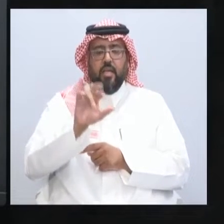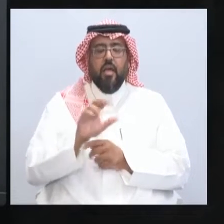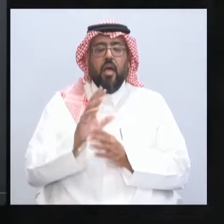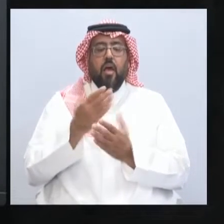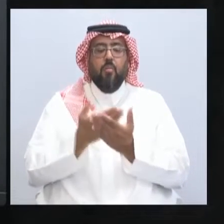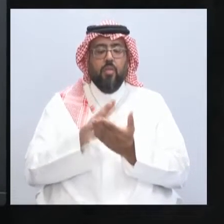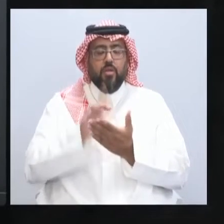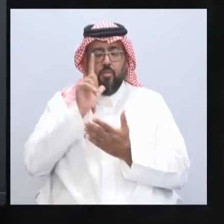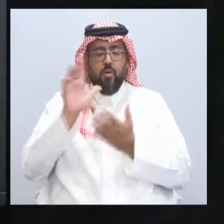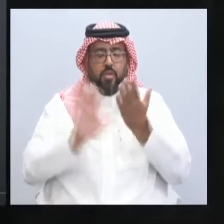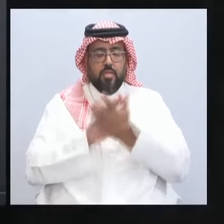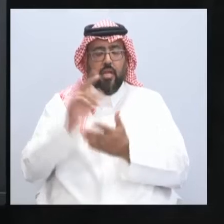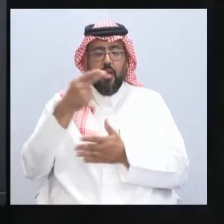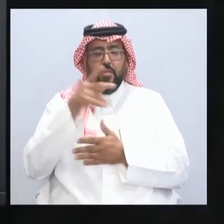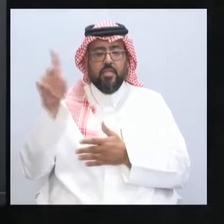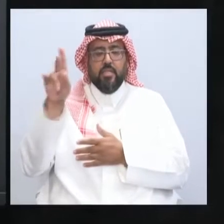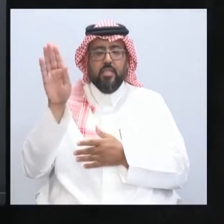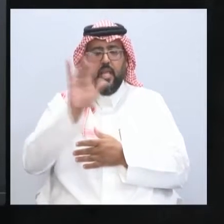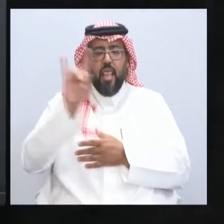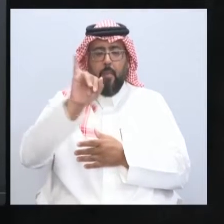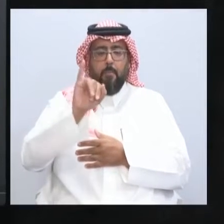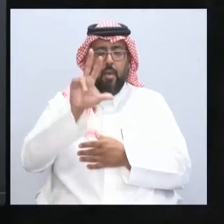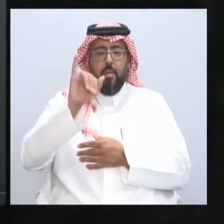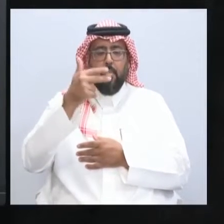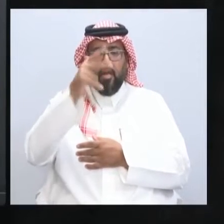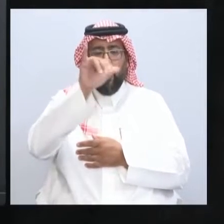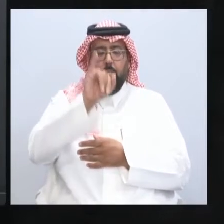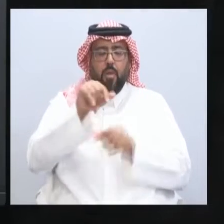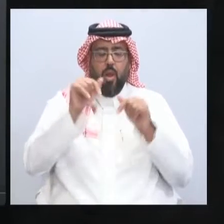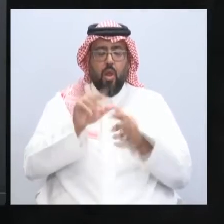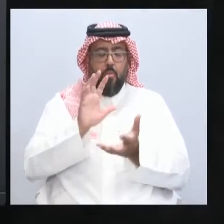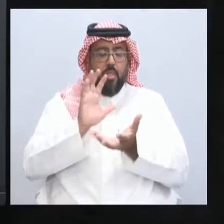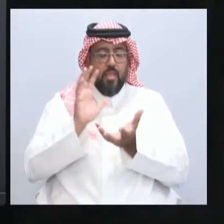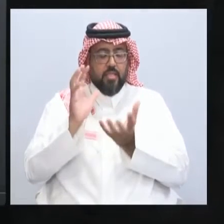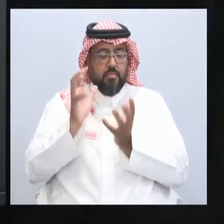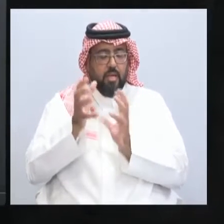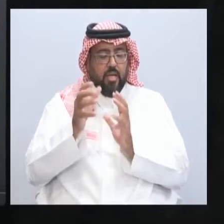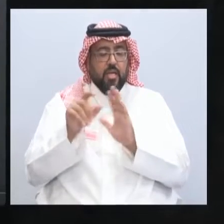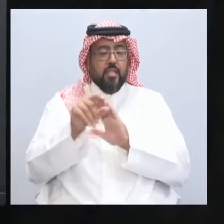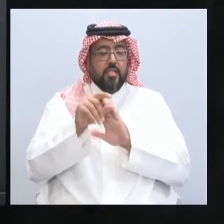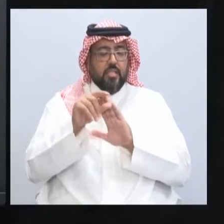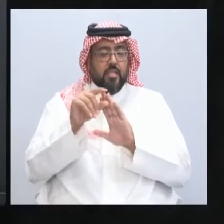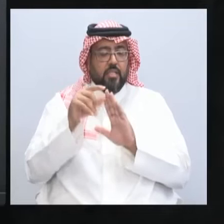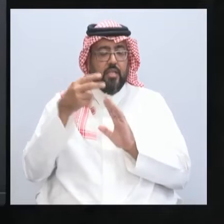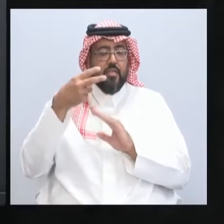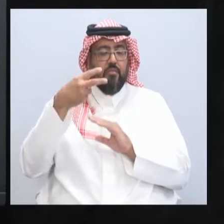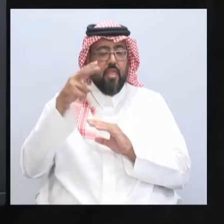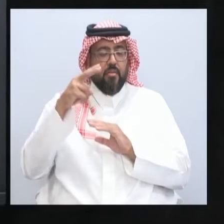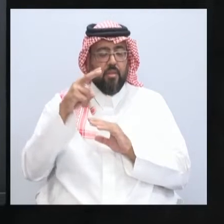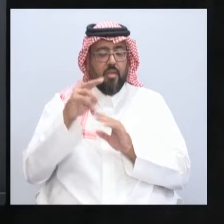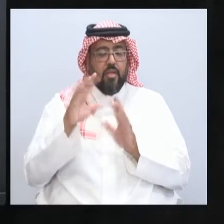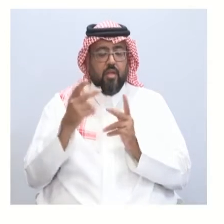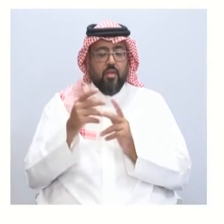السلام المغني اليوم سوف نتحدث في منهج الدراسات الاجتماعيه للصف الثاني المتوسط